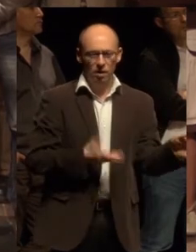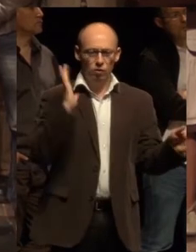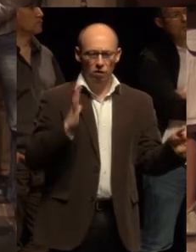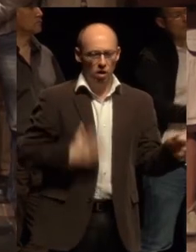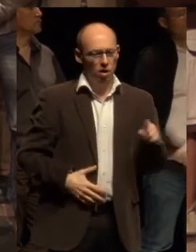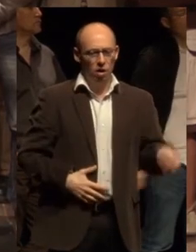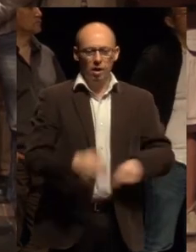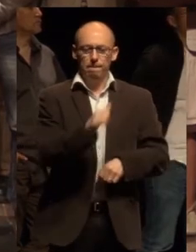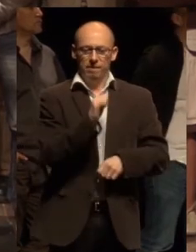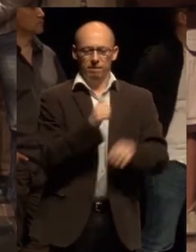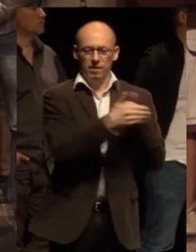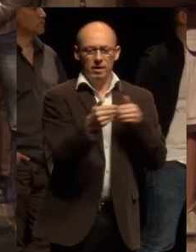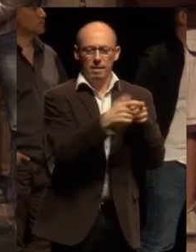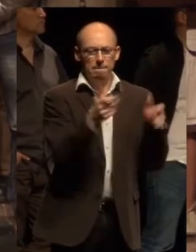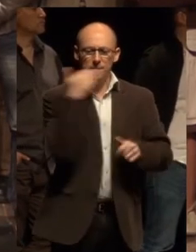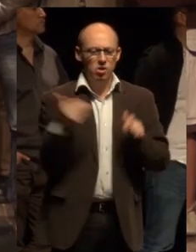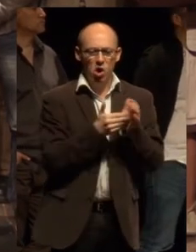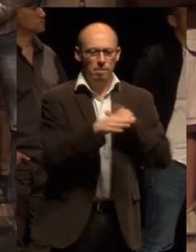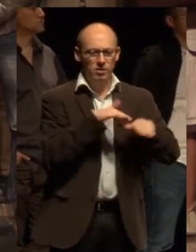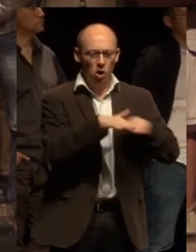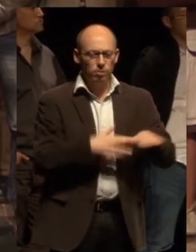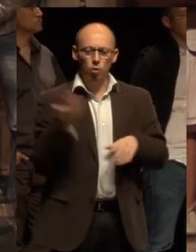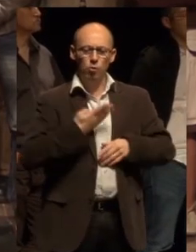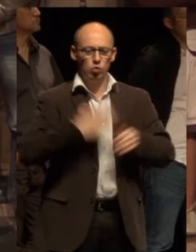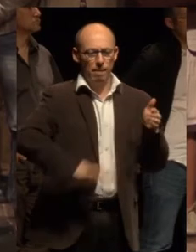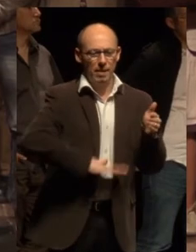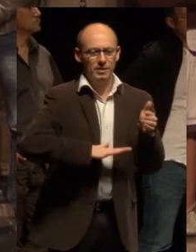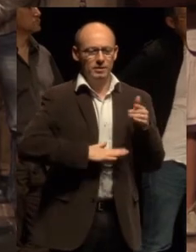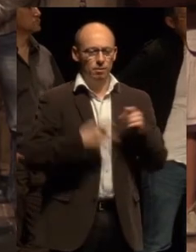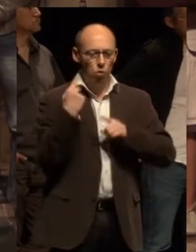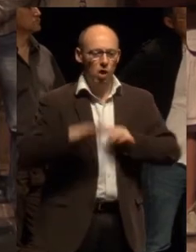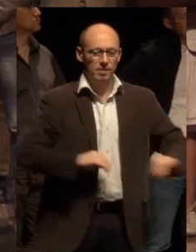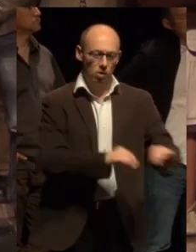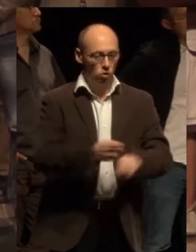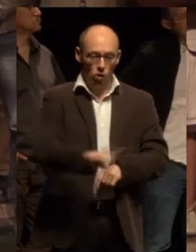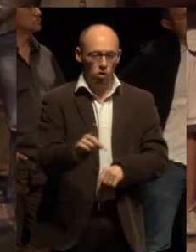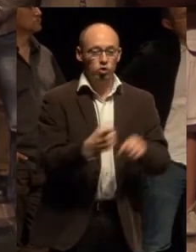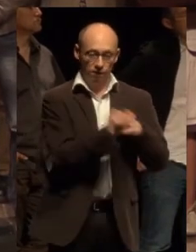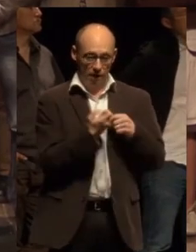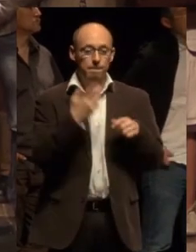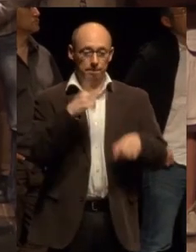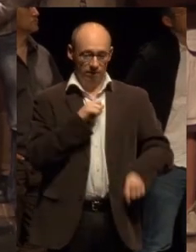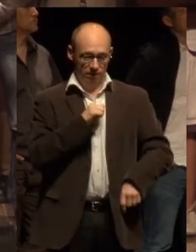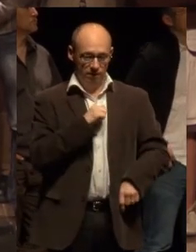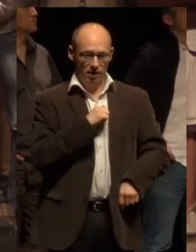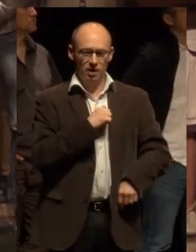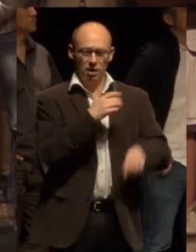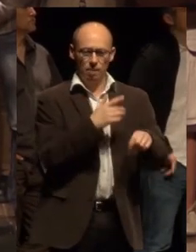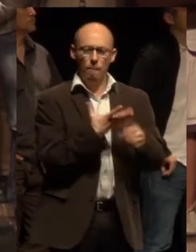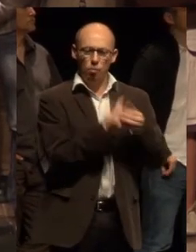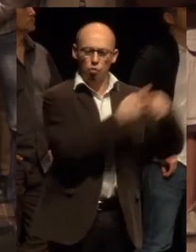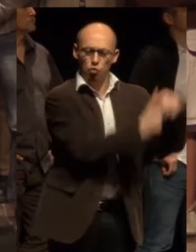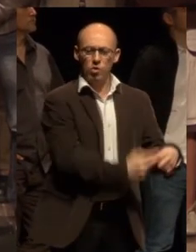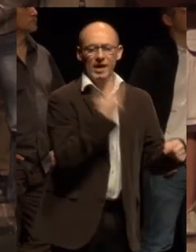vrai que le privé est la meilleure façon de répondre aux besoins fondamentaux des habitants. Je viens du privé, j'en sais quelque chose. Le privé a plein